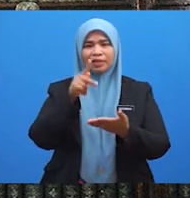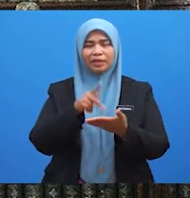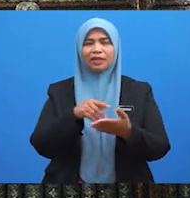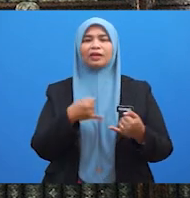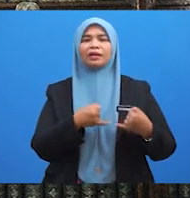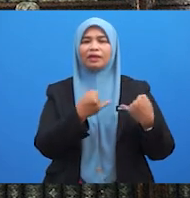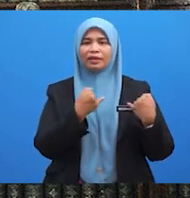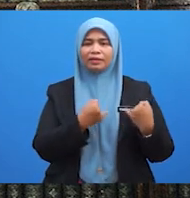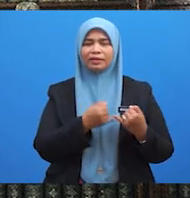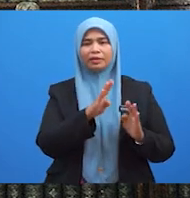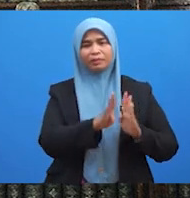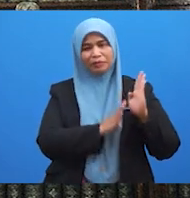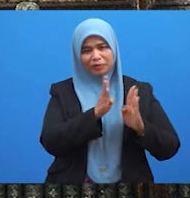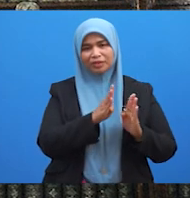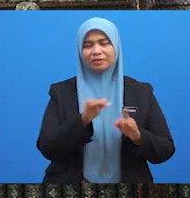hati budinya.